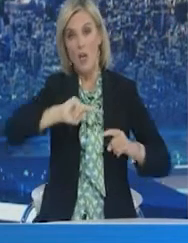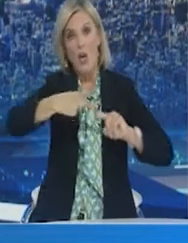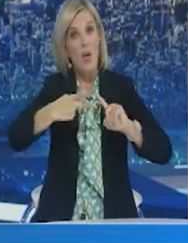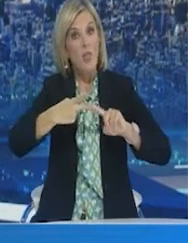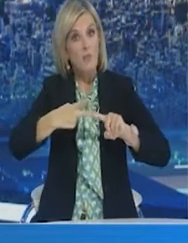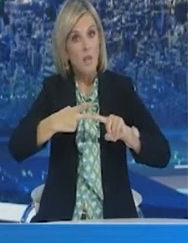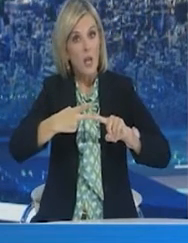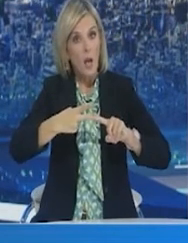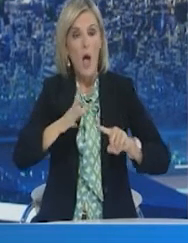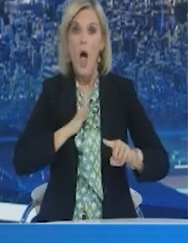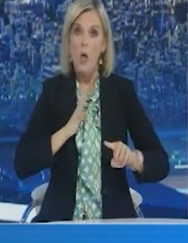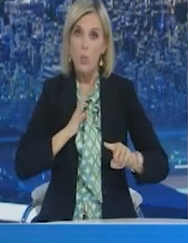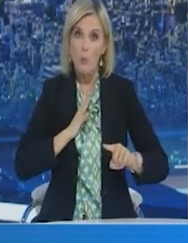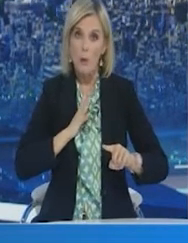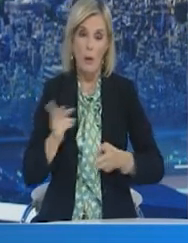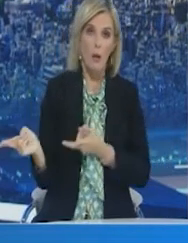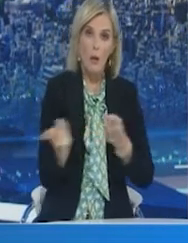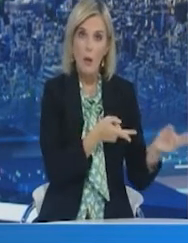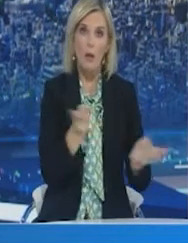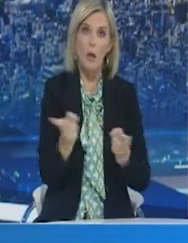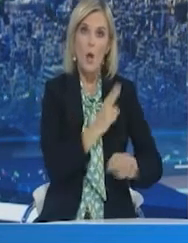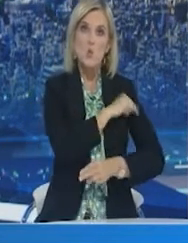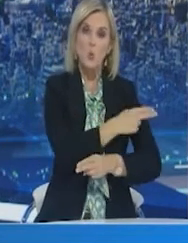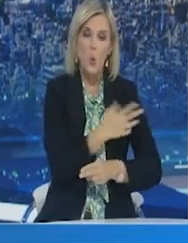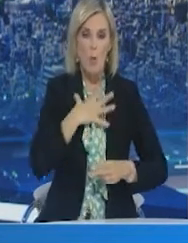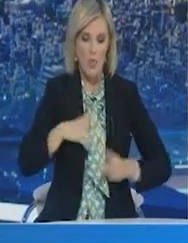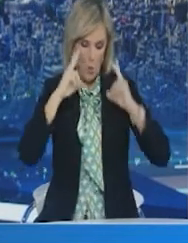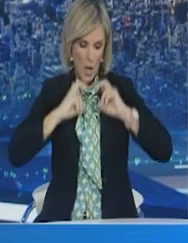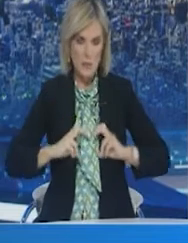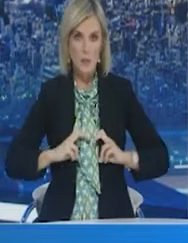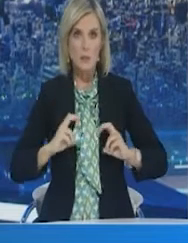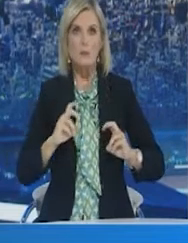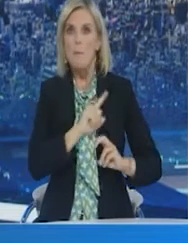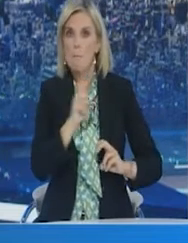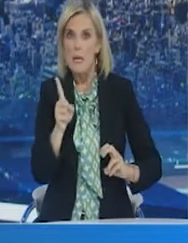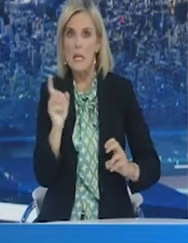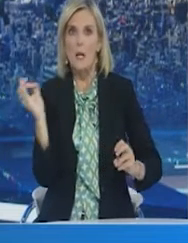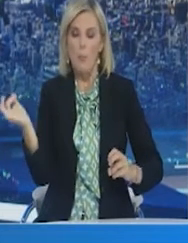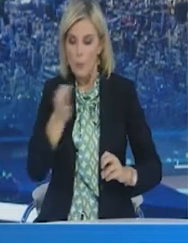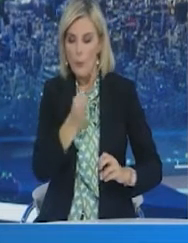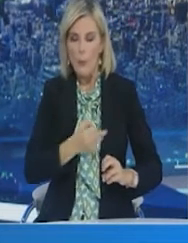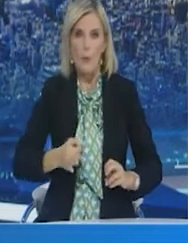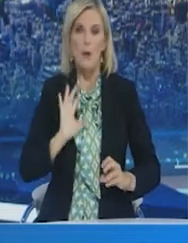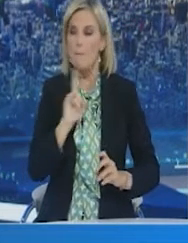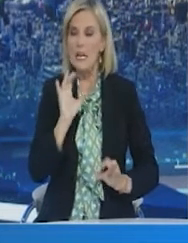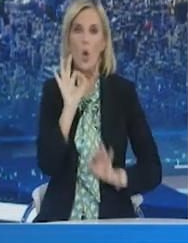προστατεύσουμε όλους τους συμπολίτες μας που προσέρχονται για υπηρεσίες υγείας. Πράγματι, το μέτρο